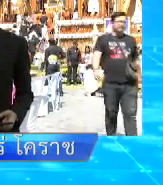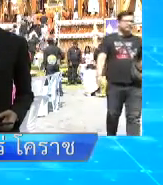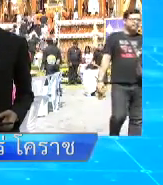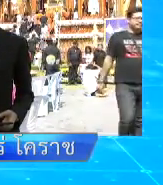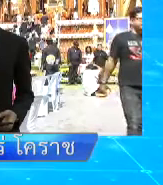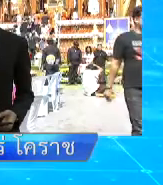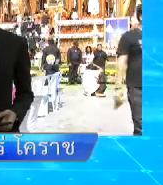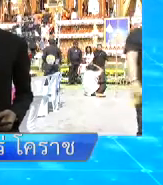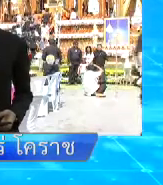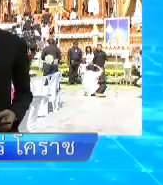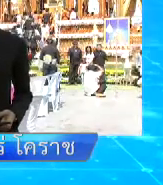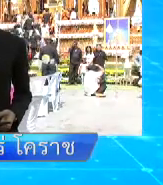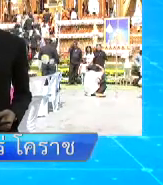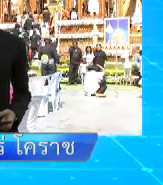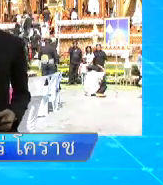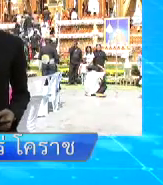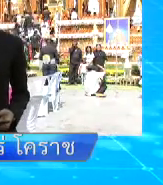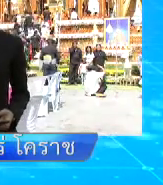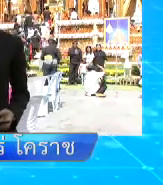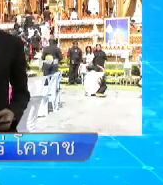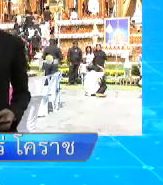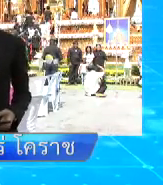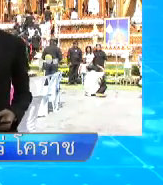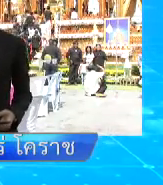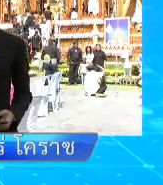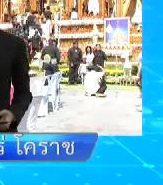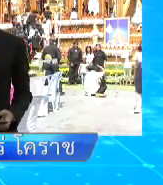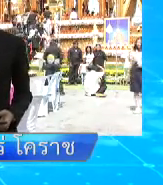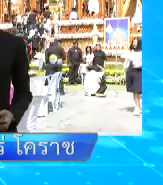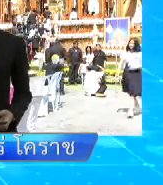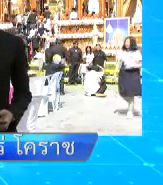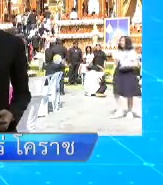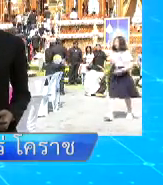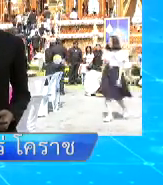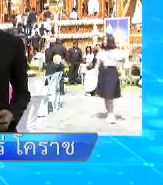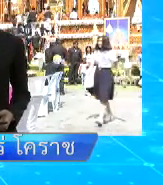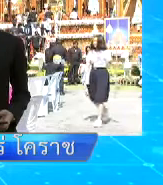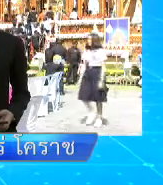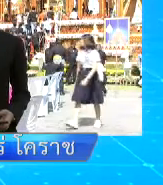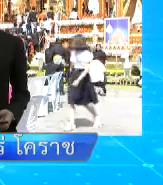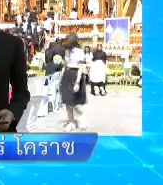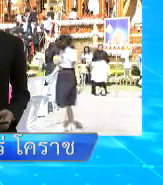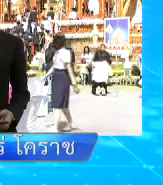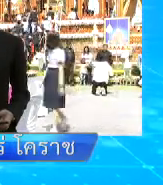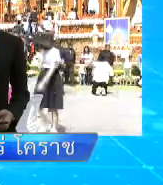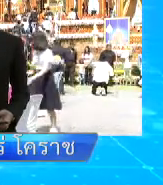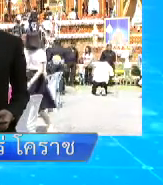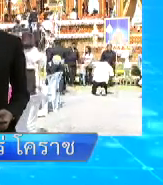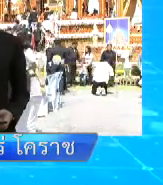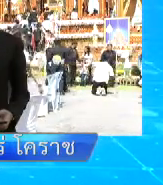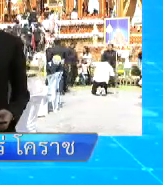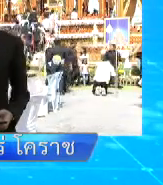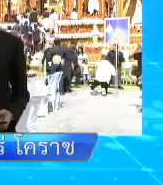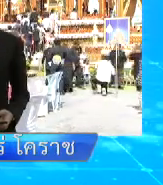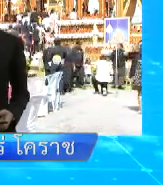ธสู่สวงสวรรค์ติดตามบรรยากาศจุดแรกนะคะกับคุณวิจิตราดีจันดารายงานสดมาจากหอประชุมอาคารอเนกประส